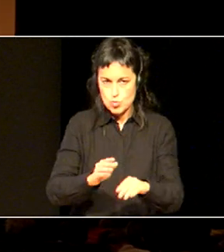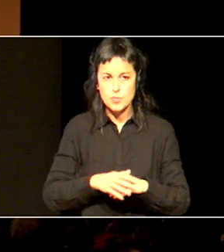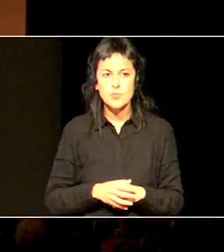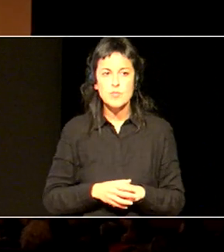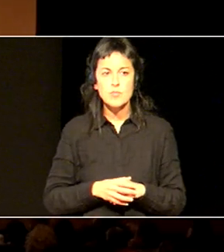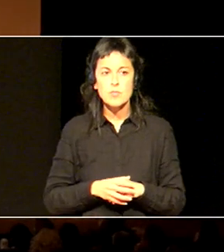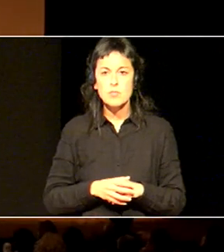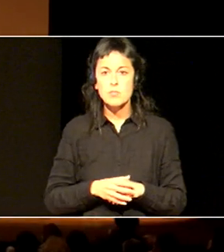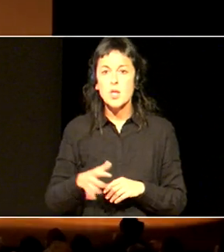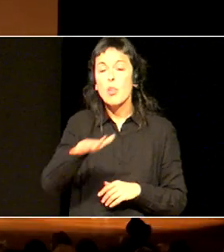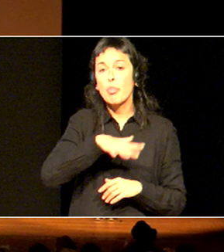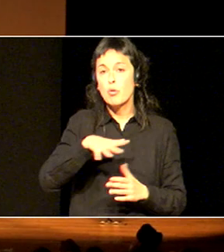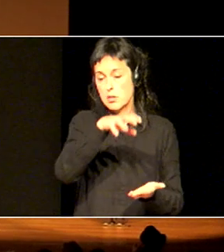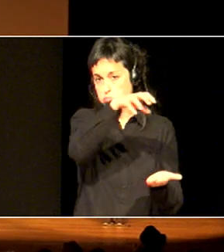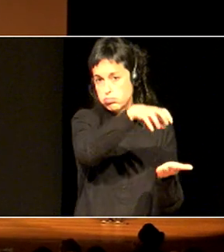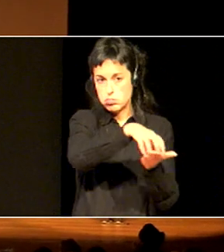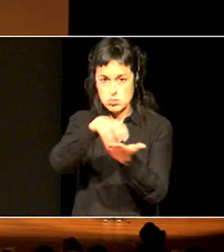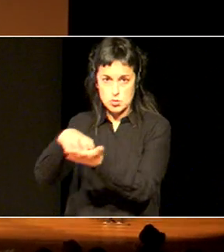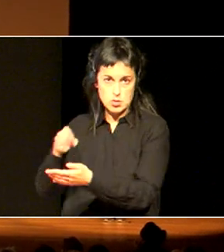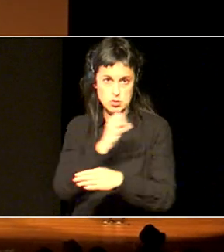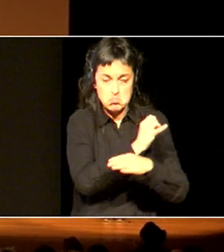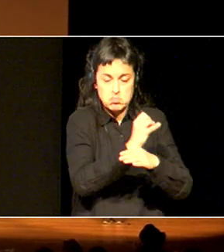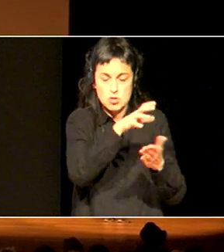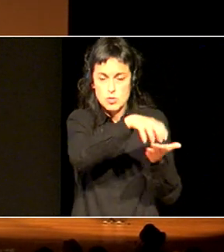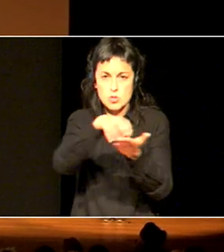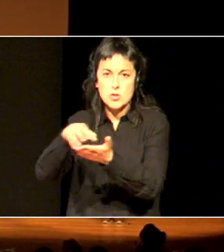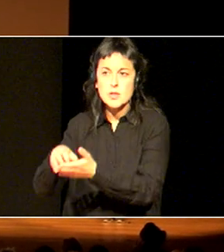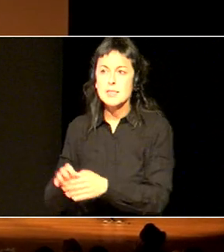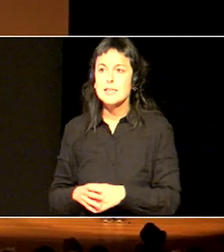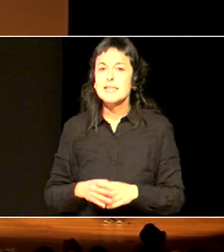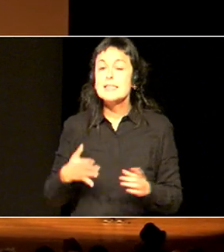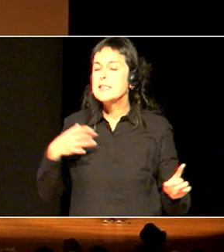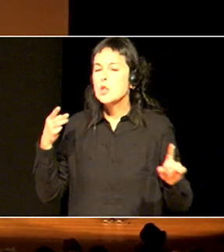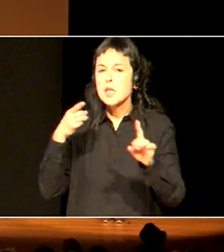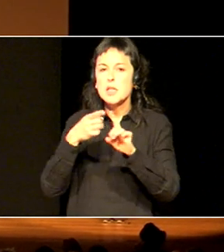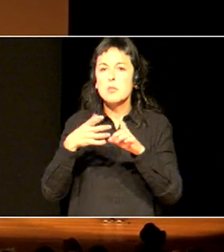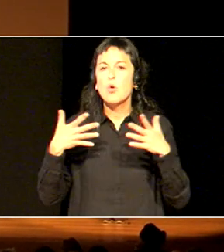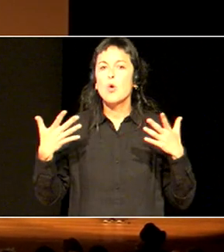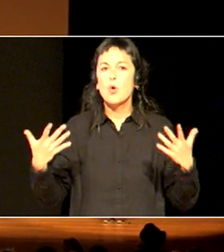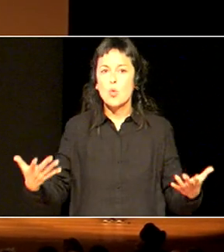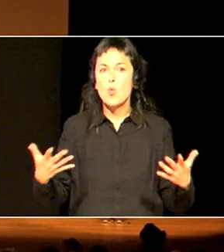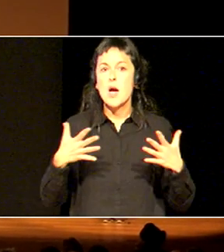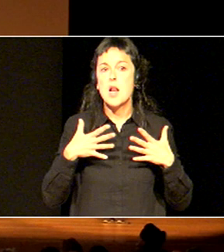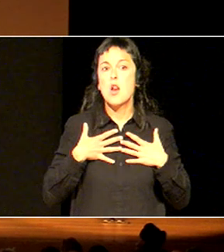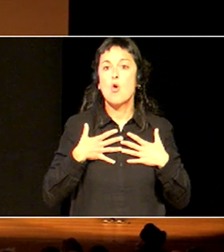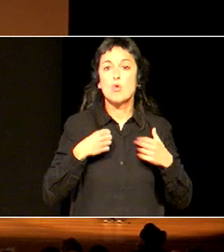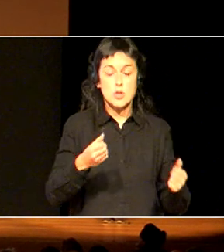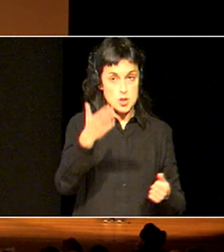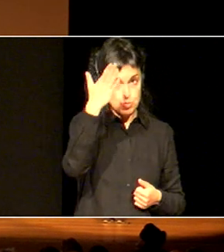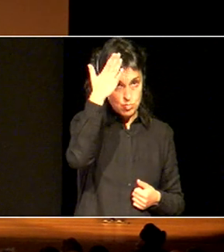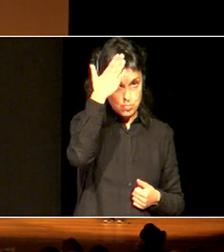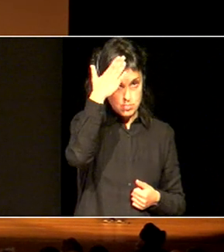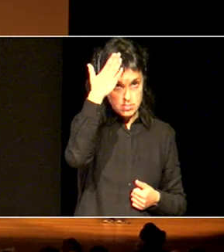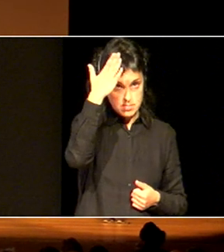Ikastetxean ematen den programa bada, eta alegintzen da, edo asmoa da, osasun mentalearekin